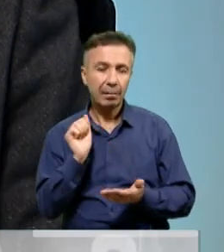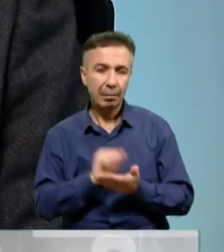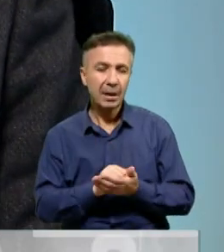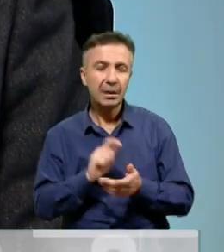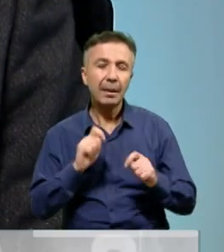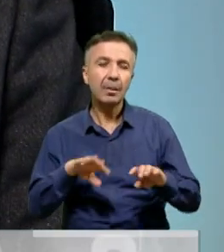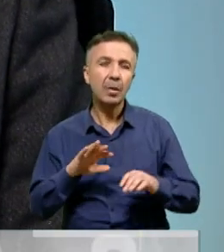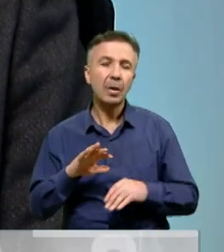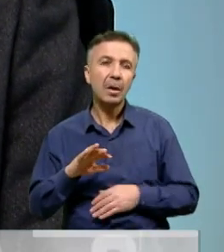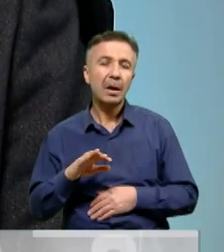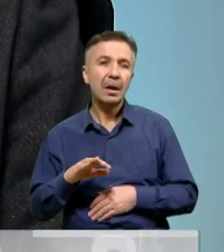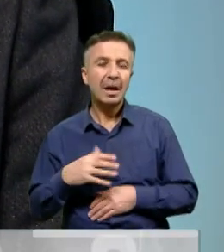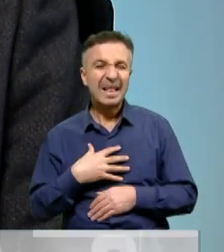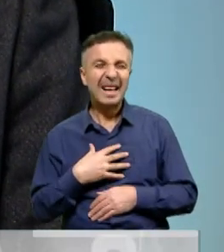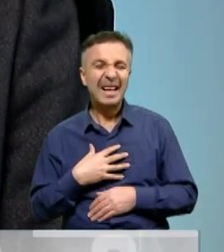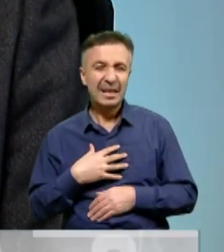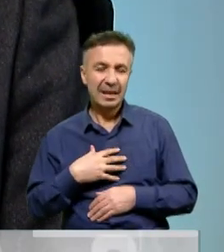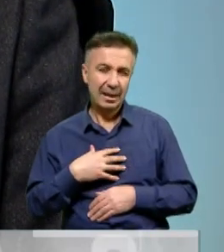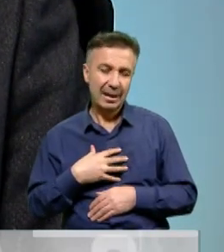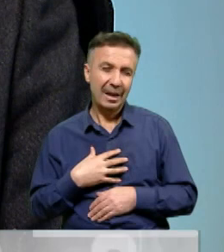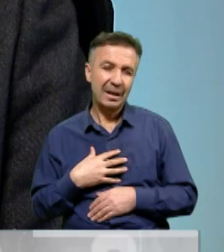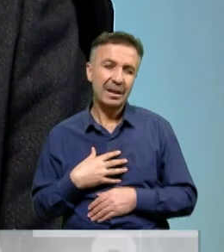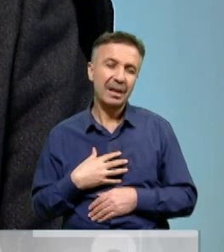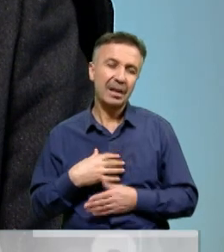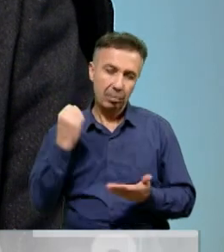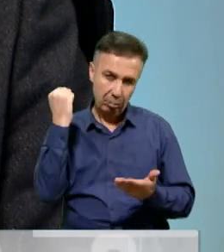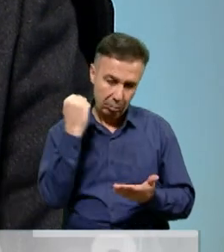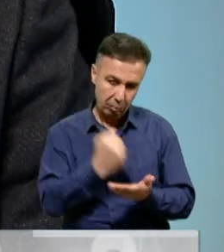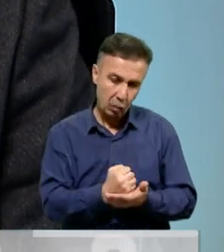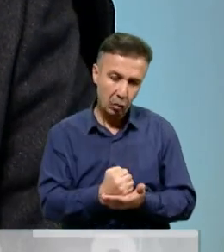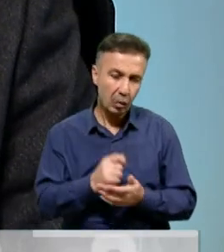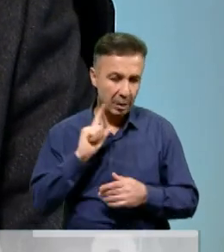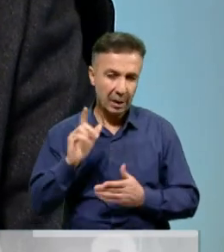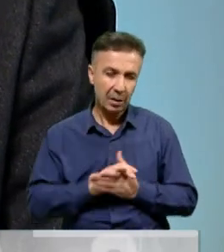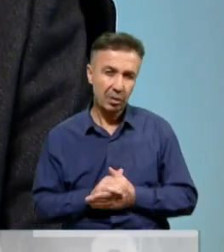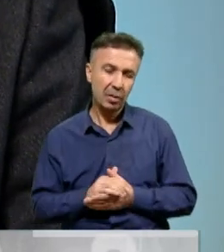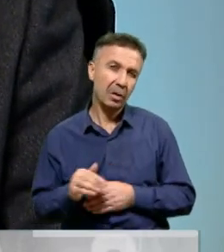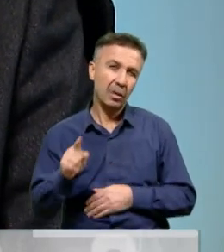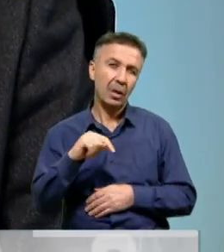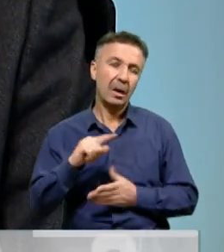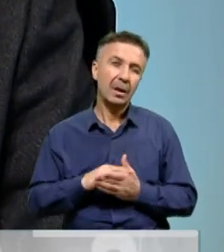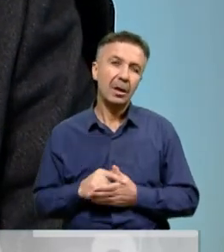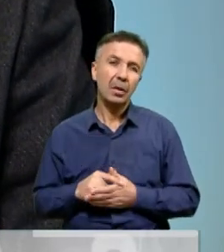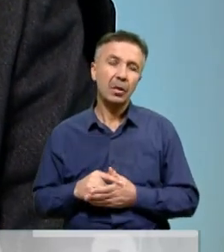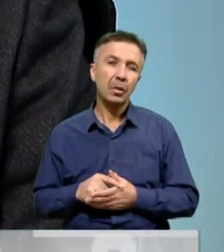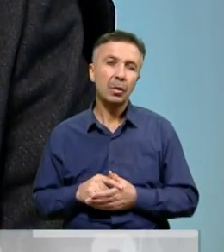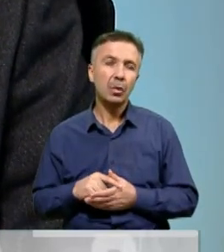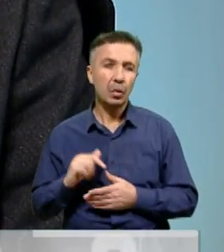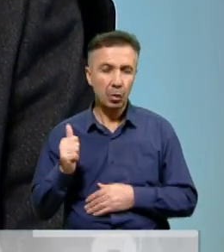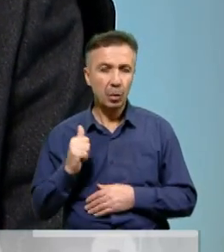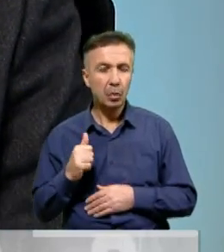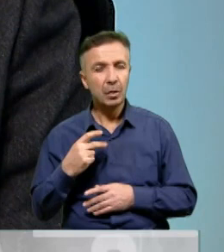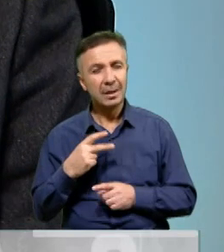Kurulu'nun mührü gerekiyor. Allah orada çalışan hocalarımızdan da razı olsun. Onlar da işte günümüzün Zeyd bin